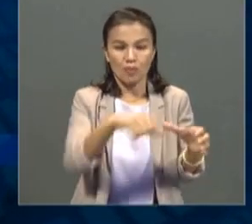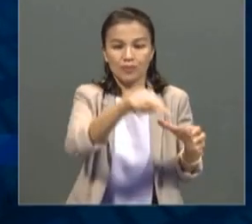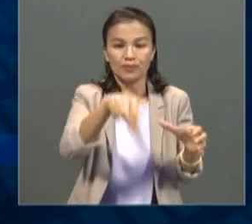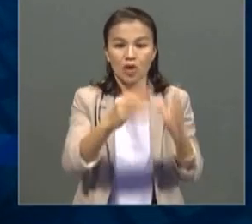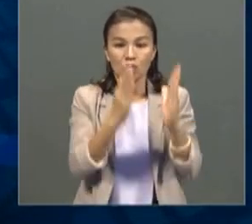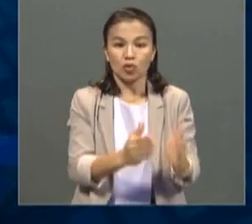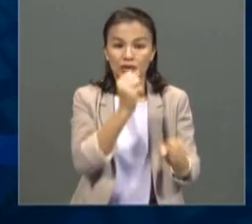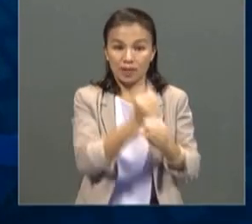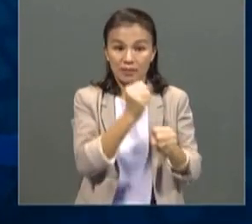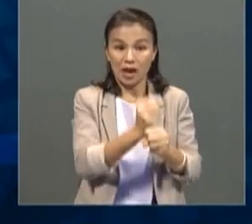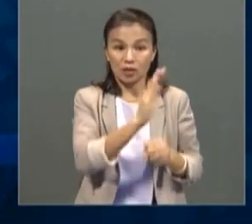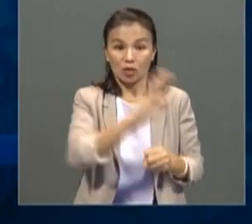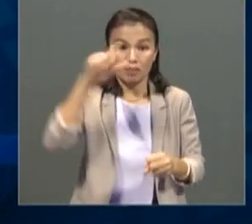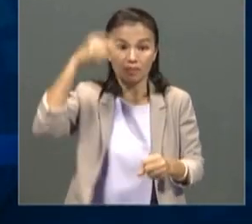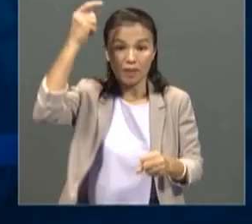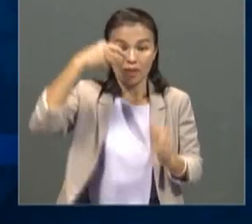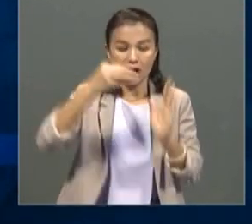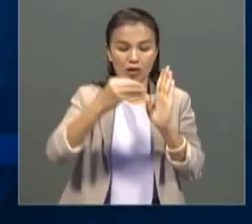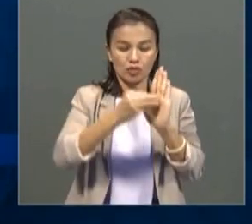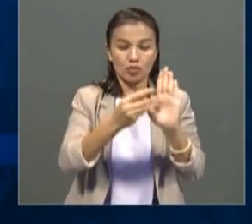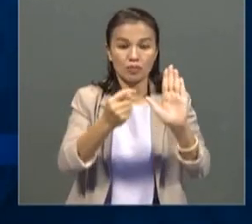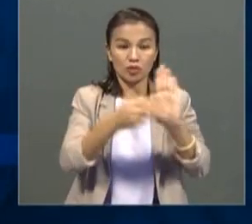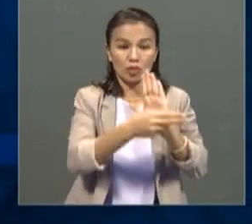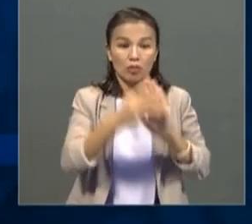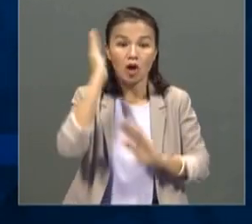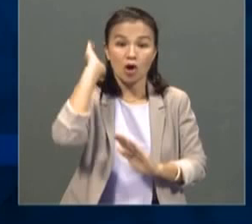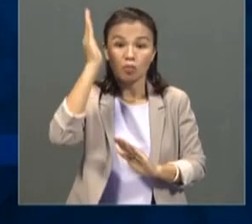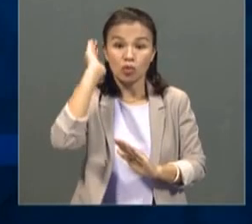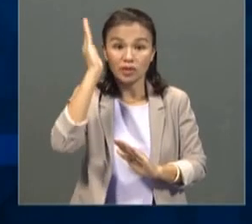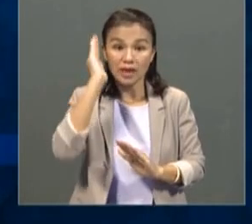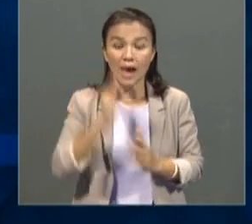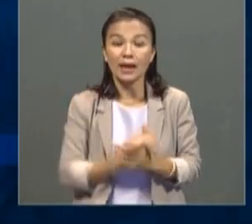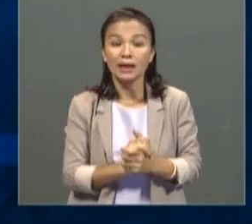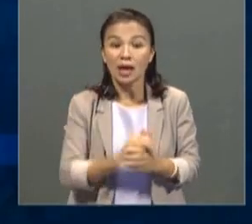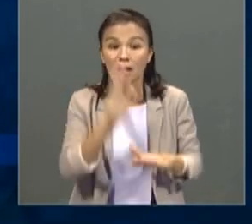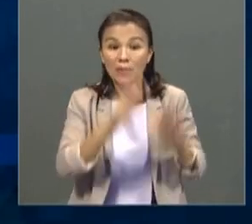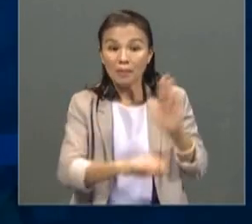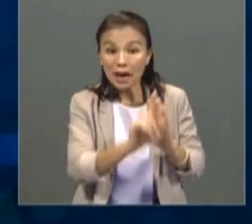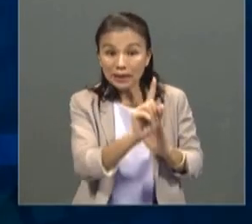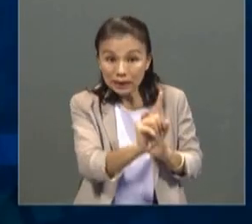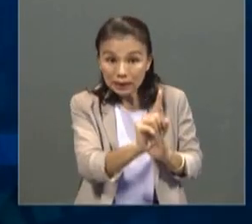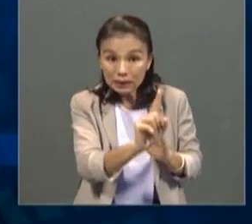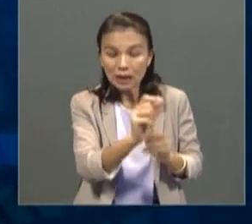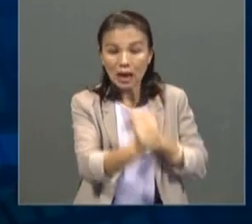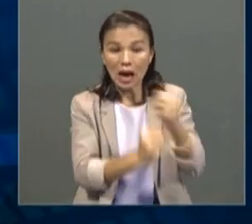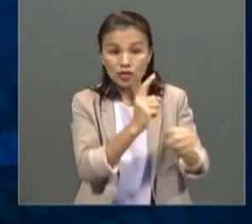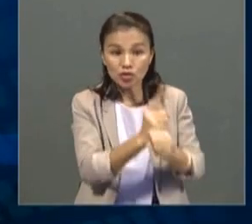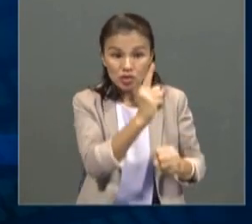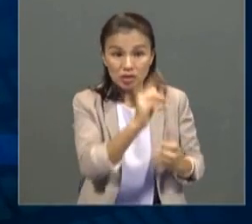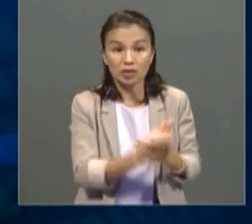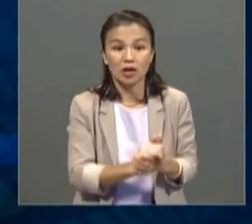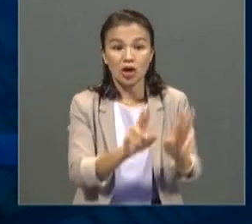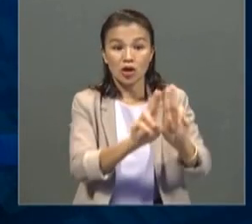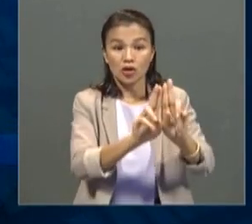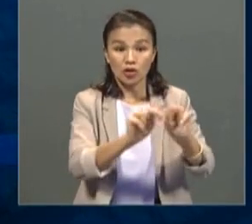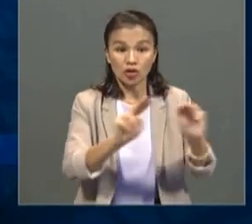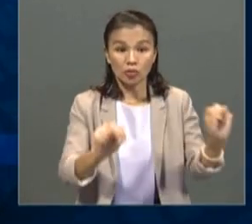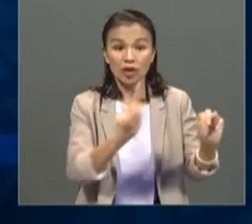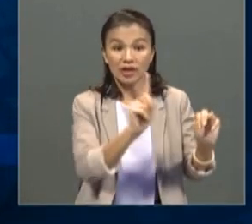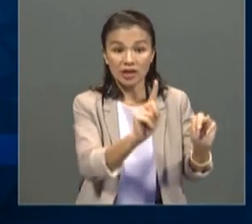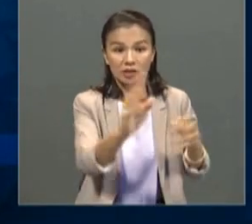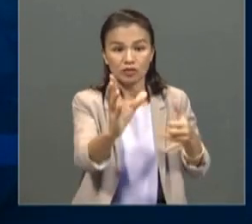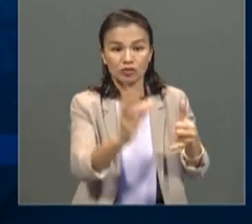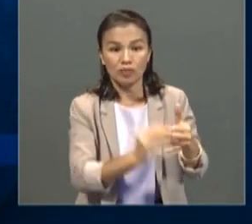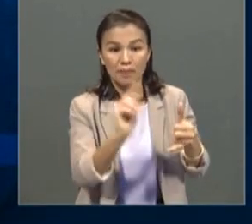4ယောက်ပါဝင်တယ်ဒီကြောင့်ဒါကြောင့်မလို့ပထမဌာနီမှာမြန်မာနိုင်ငံသားတွေအများကြီးဖြစ်နေတာကိုတွေ့ရမယ်နော်အဲ့ဒီမှာဆိုရင်တစ်နှစ်သားကလေးလေးတောင်ယောက်ျား